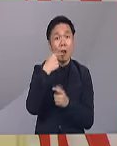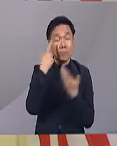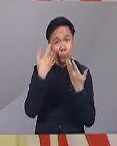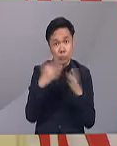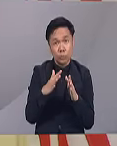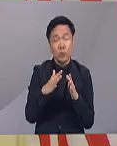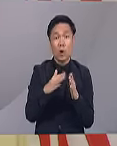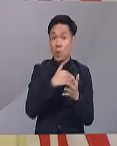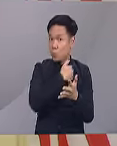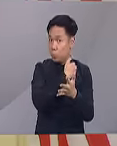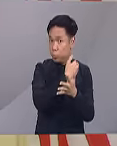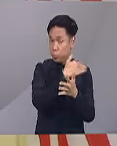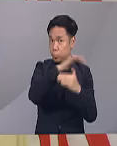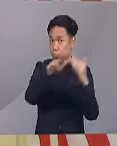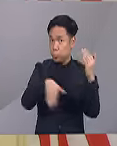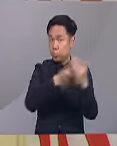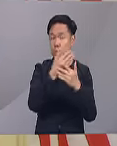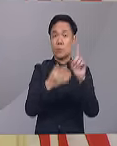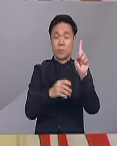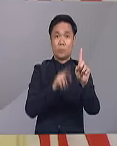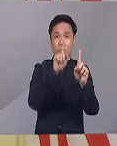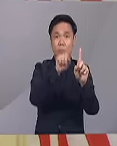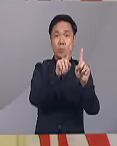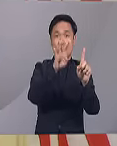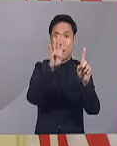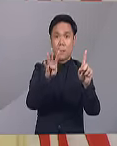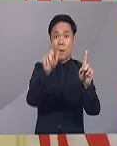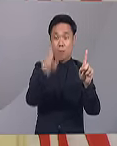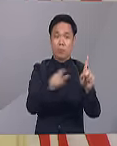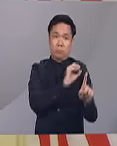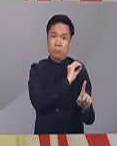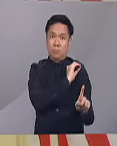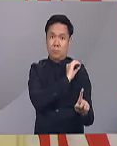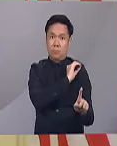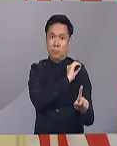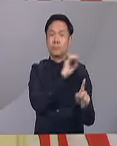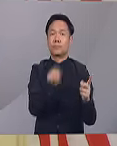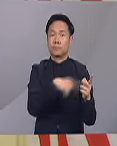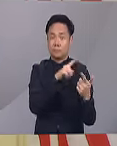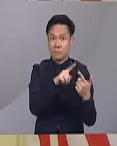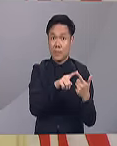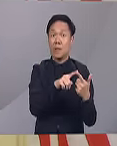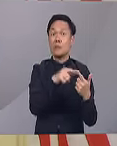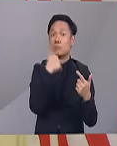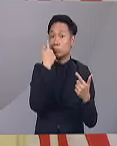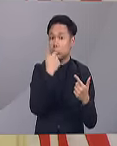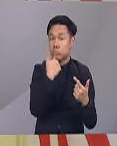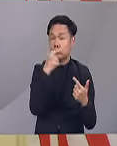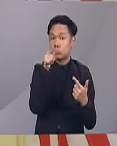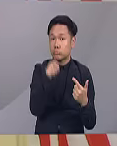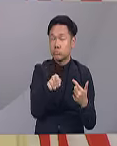ini keseluruhan 114 pegawai dan mereka yang berkaitan